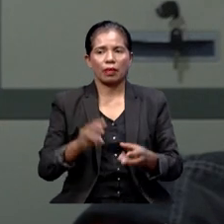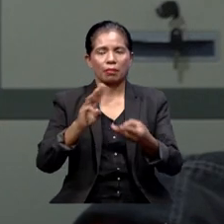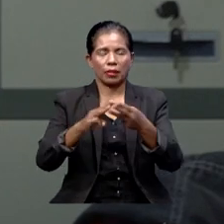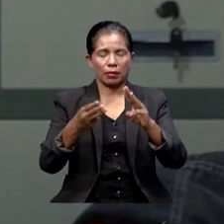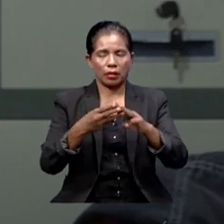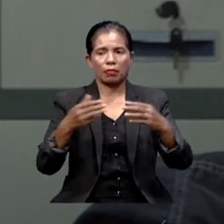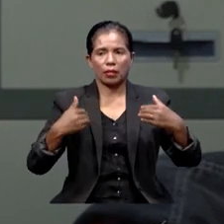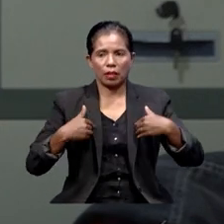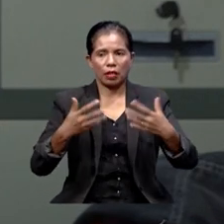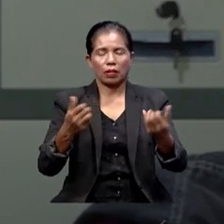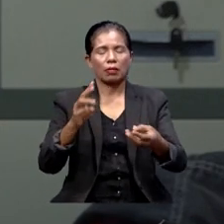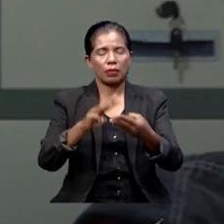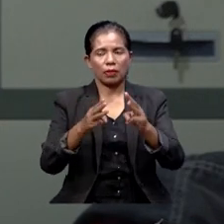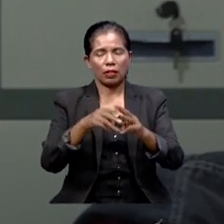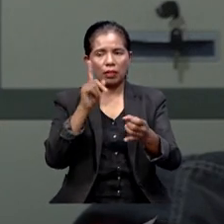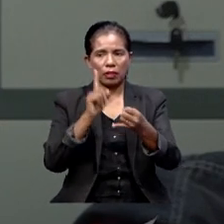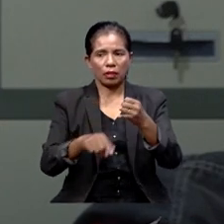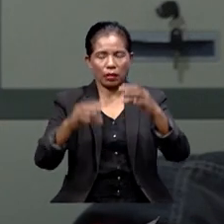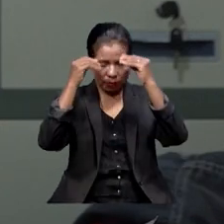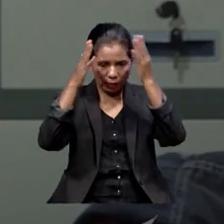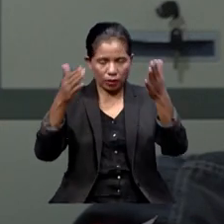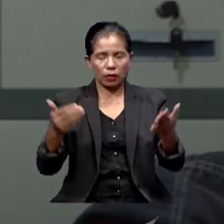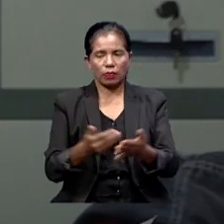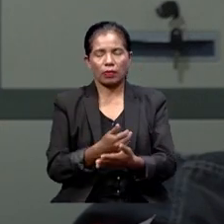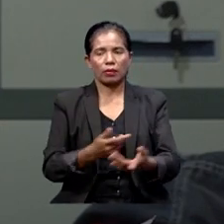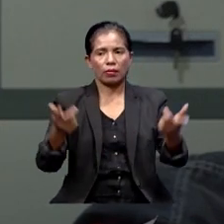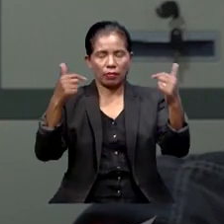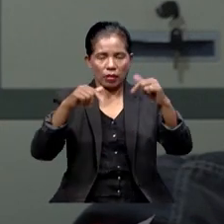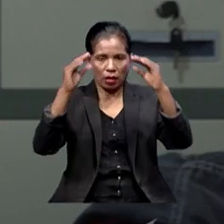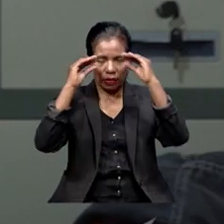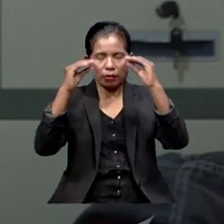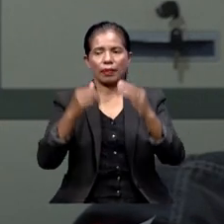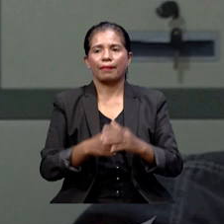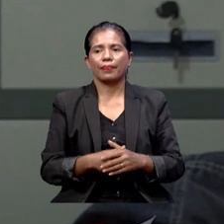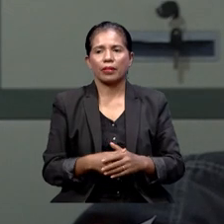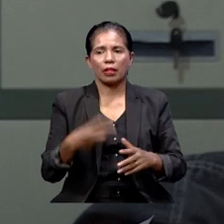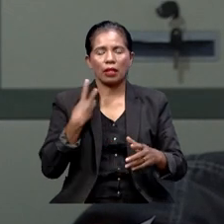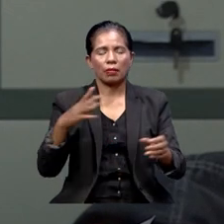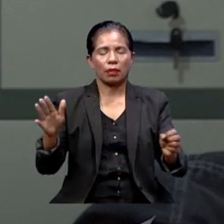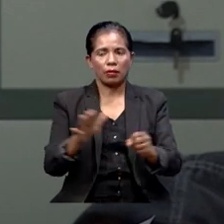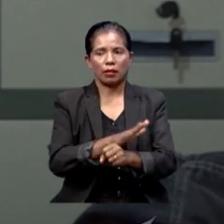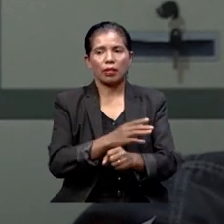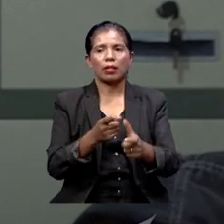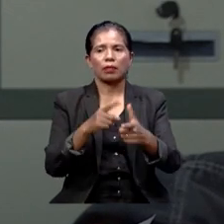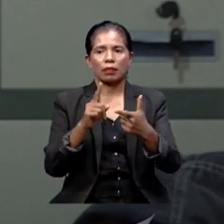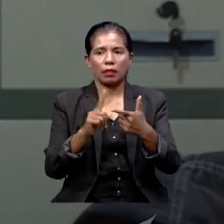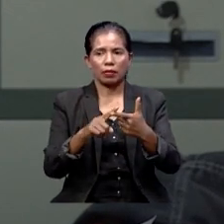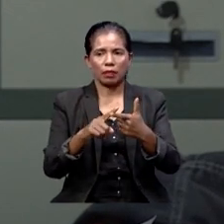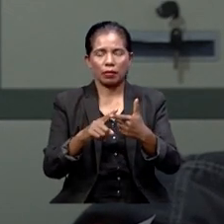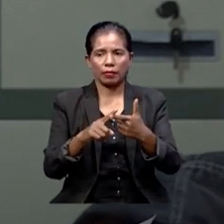magia, mas matematika igus ne, a mine por sor foi nida mufoi nada kumaitan, antau idane a mi kompletan, antau itu ifal mene por sor